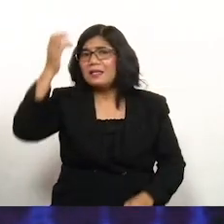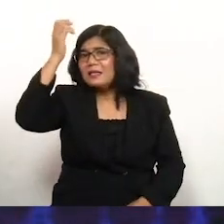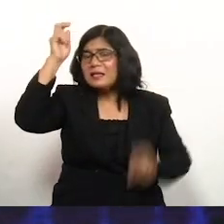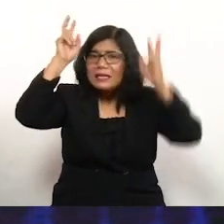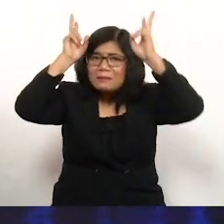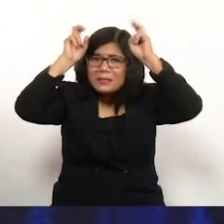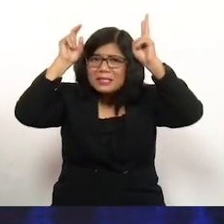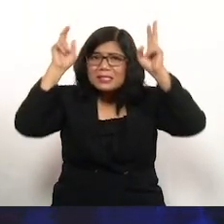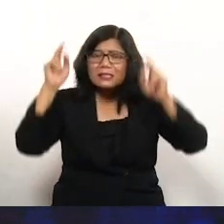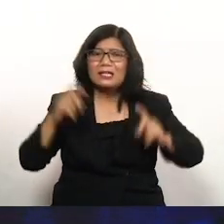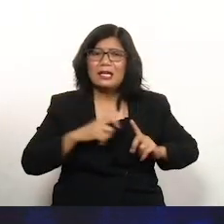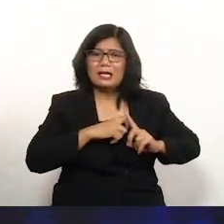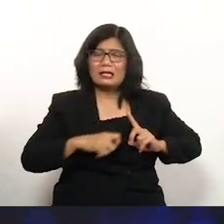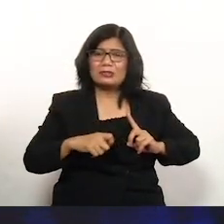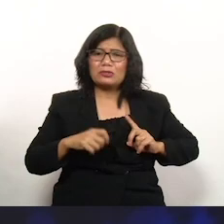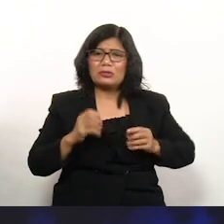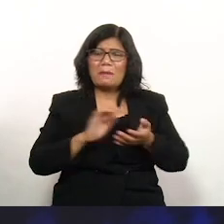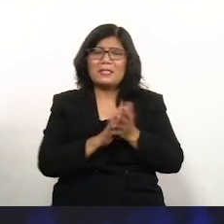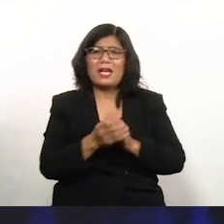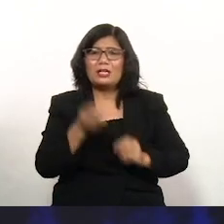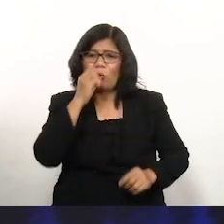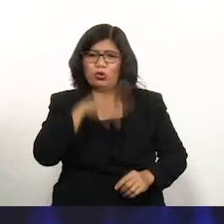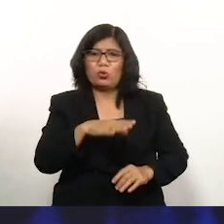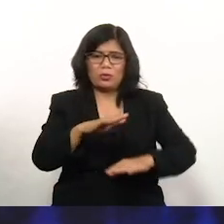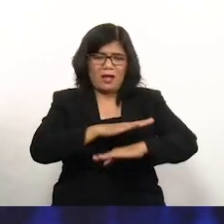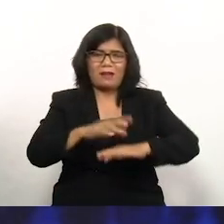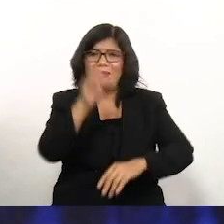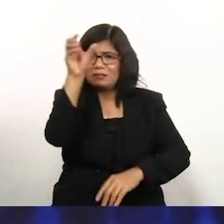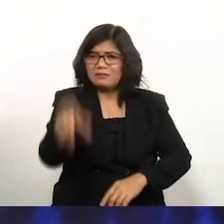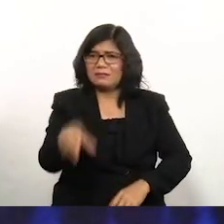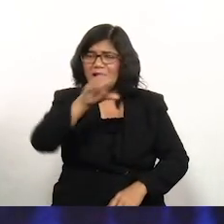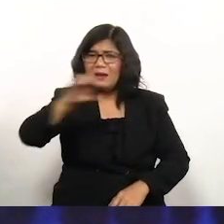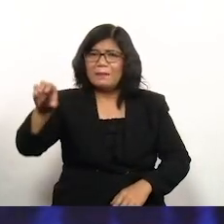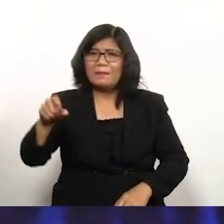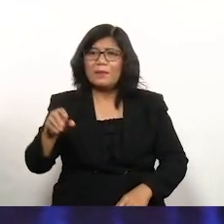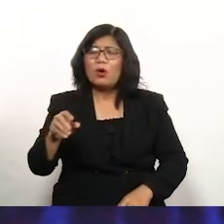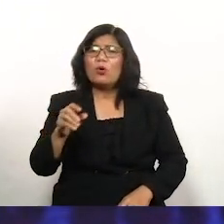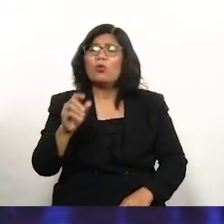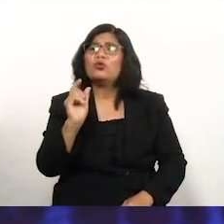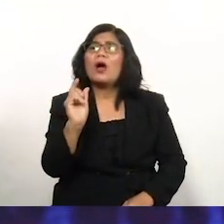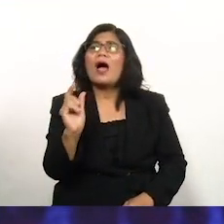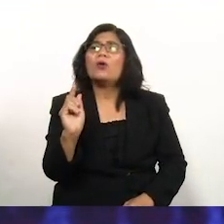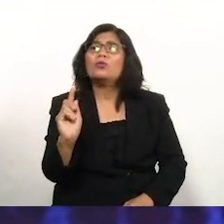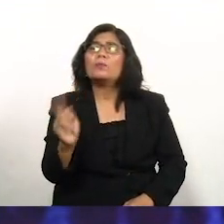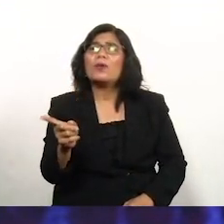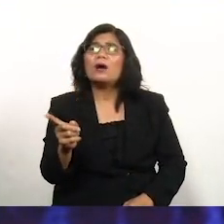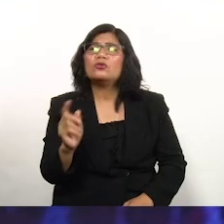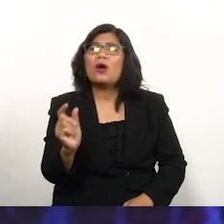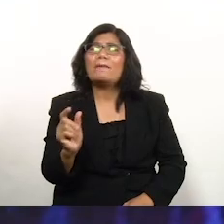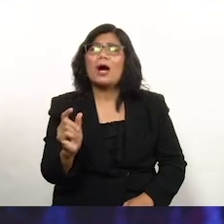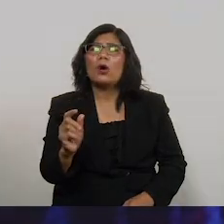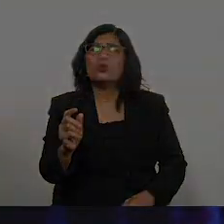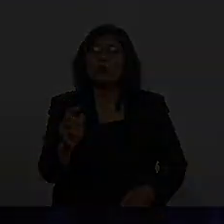kutuk Hai game Tasyrik Hai sebagai kita menerima segala berkatnya kita